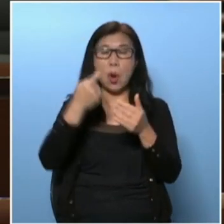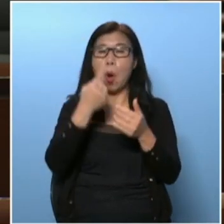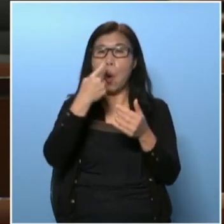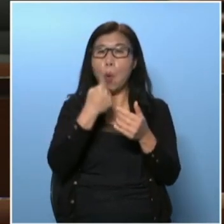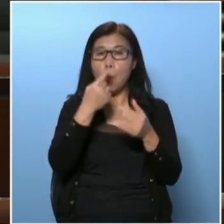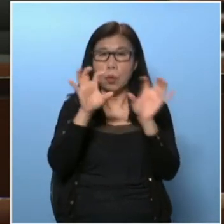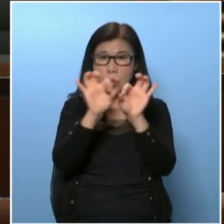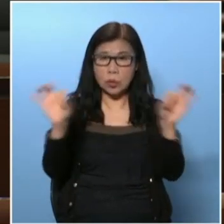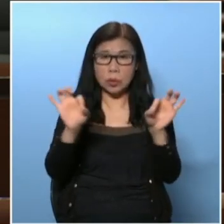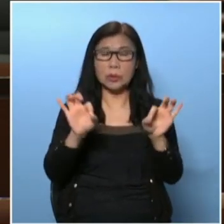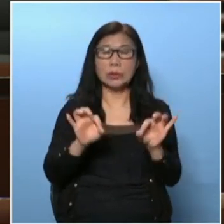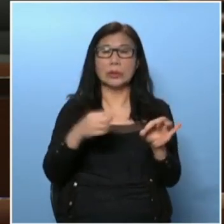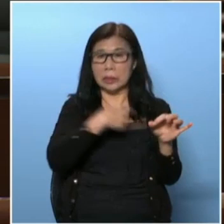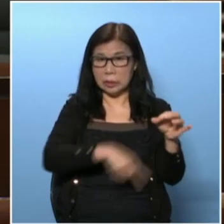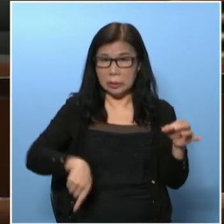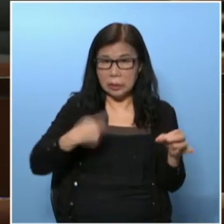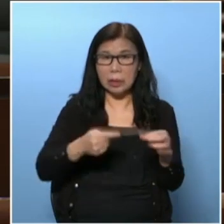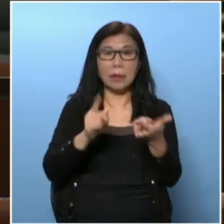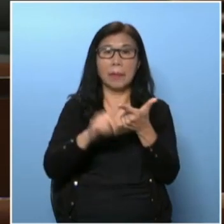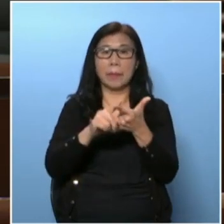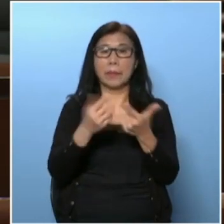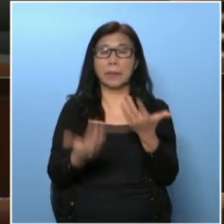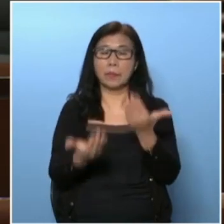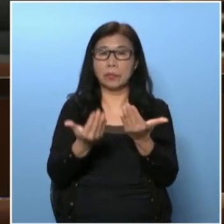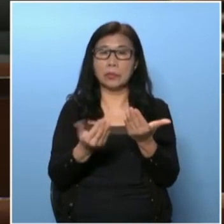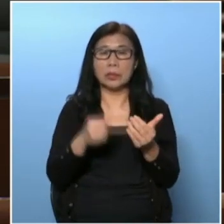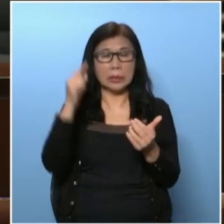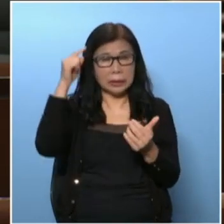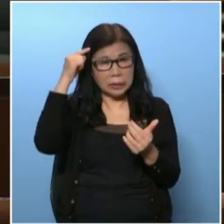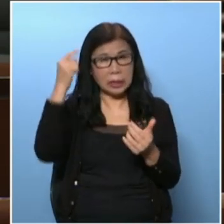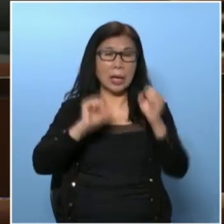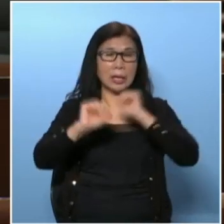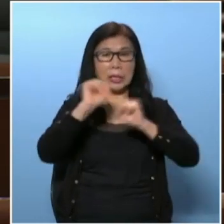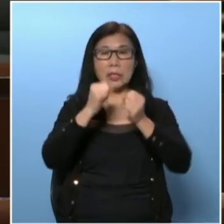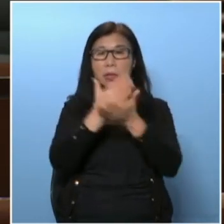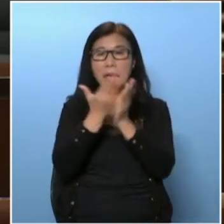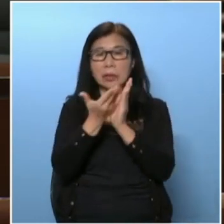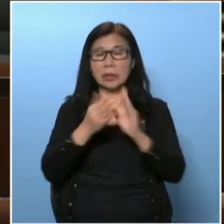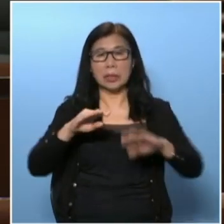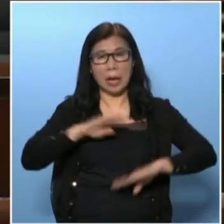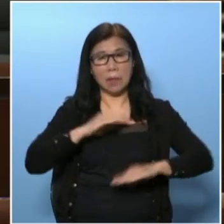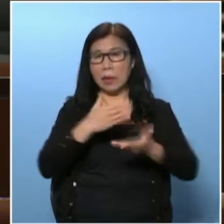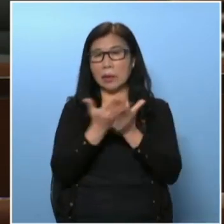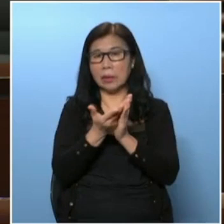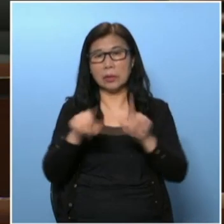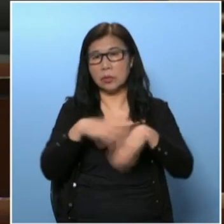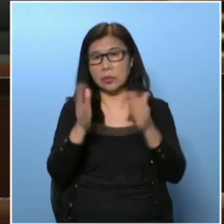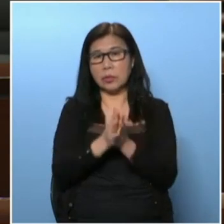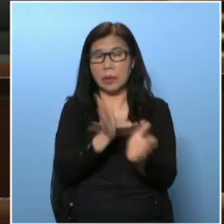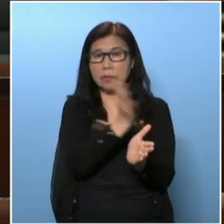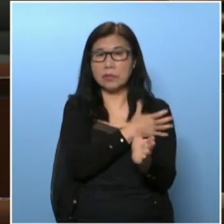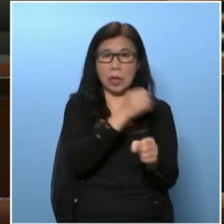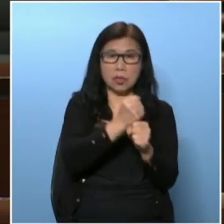令到佢係無論係身體上、精神情緒上咧，係都冇法子執行呢個職